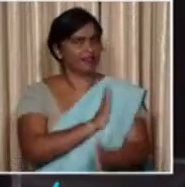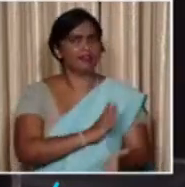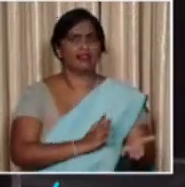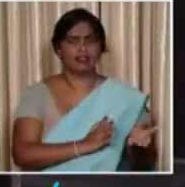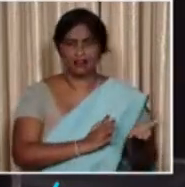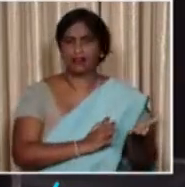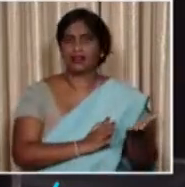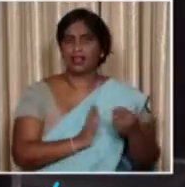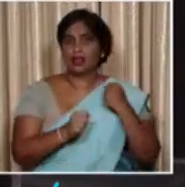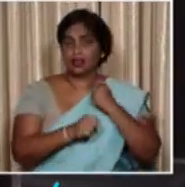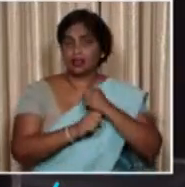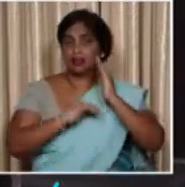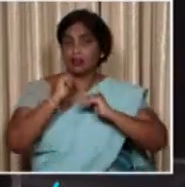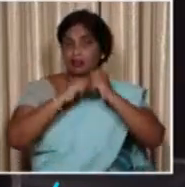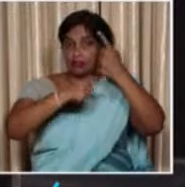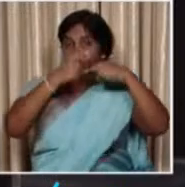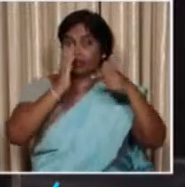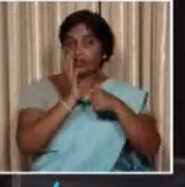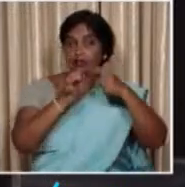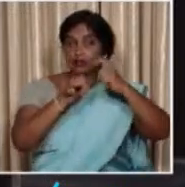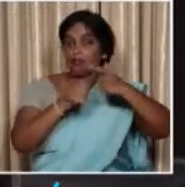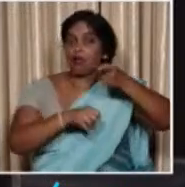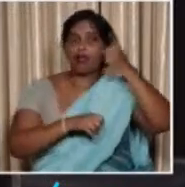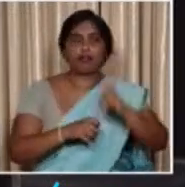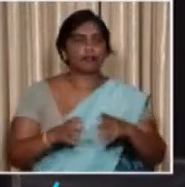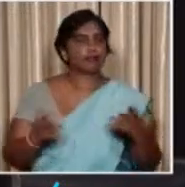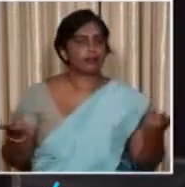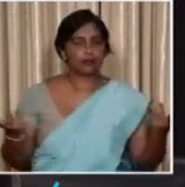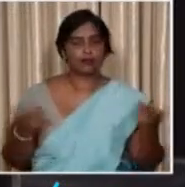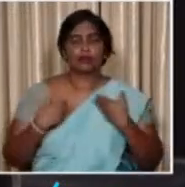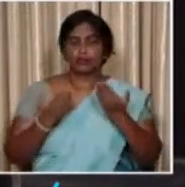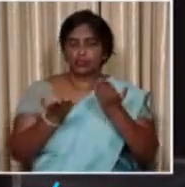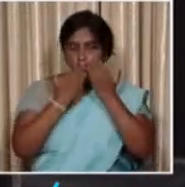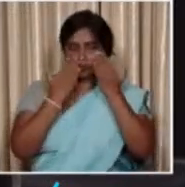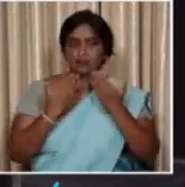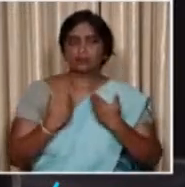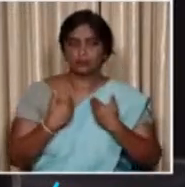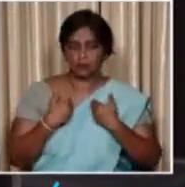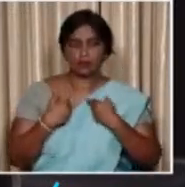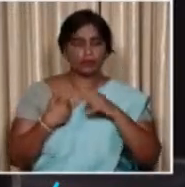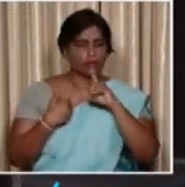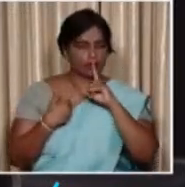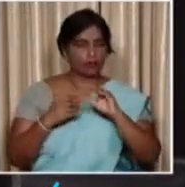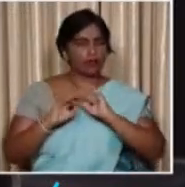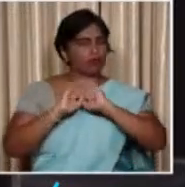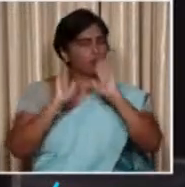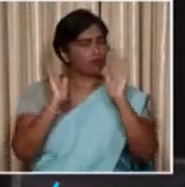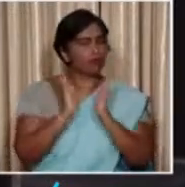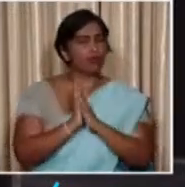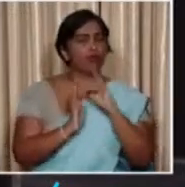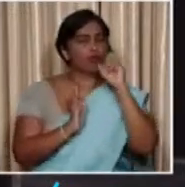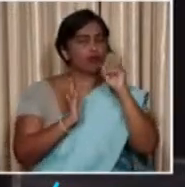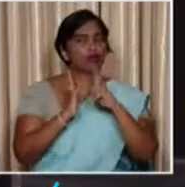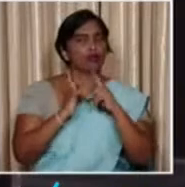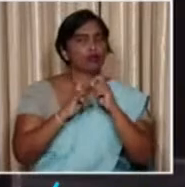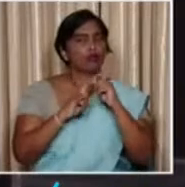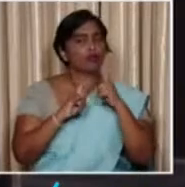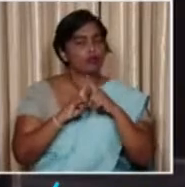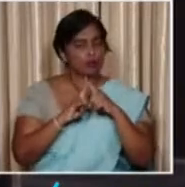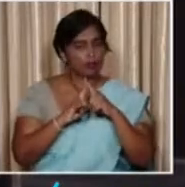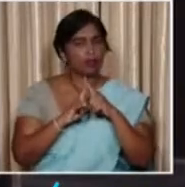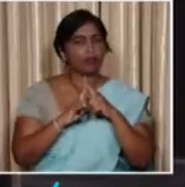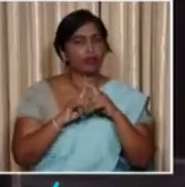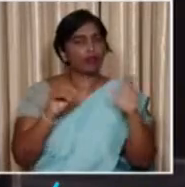රජයේ ප්‍රසම්පාදන ක්‍රියාවලියක් අනුමත කළා නැහැ අපි දැක්කා දැන් මම ඉල්ලනවා සම්පූර්ණ